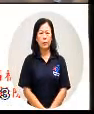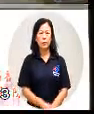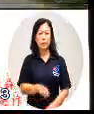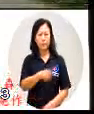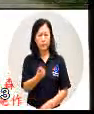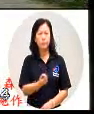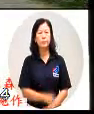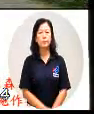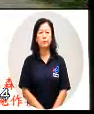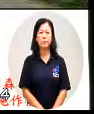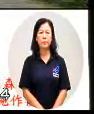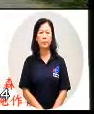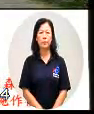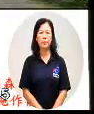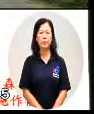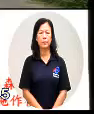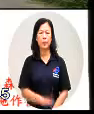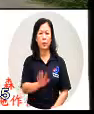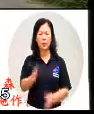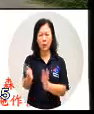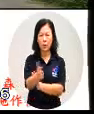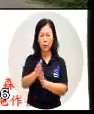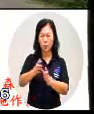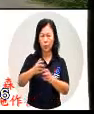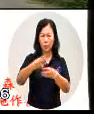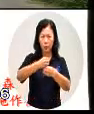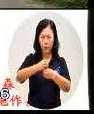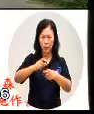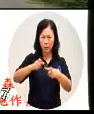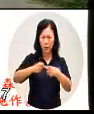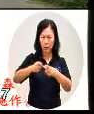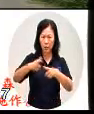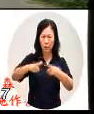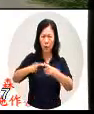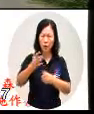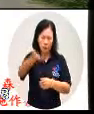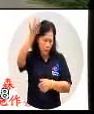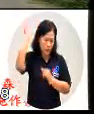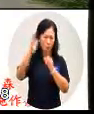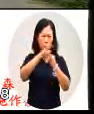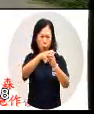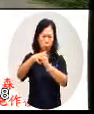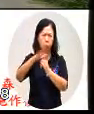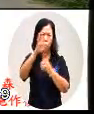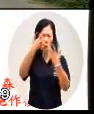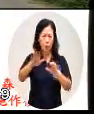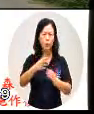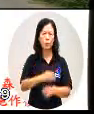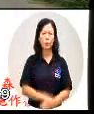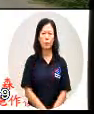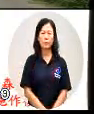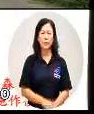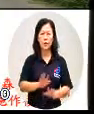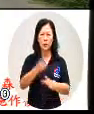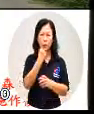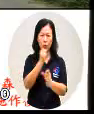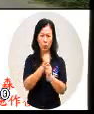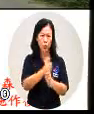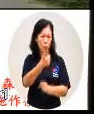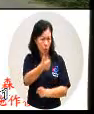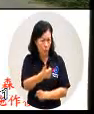张？哦，右昌森林公园哦，烟鬼啊，蒙阿波哦，市长，你看啊，今嘛做好